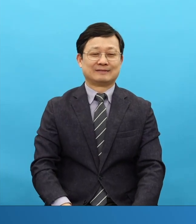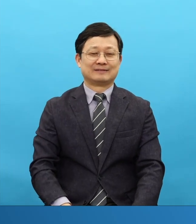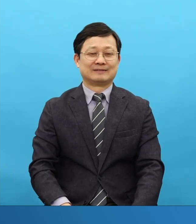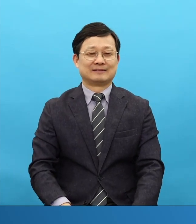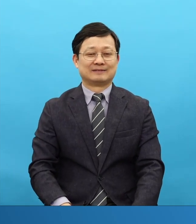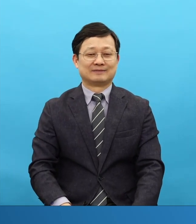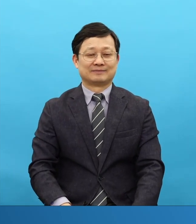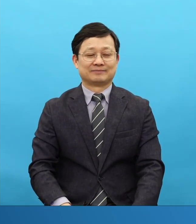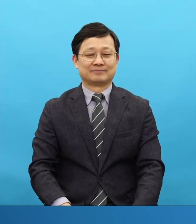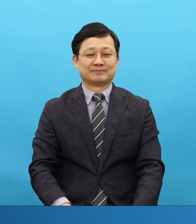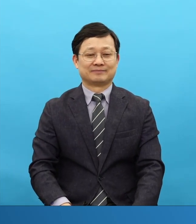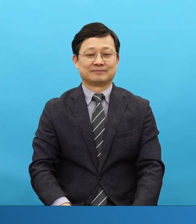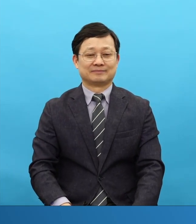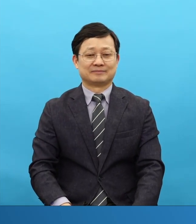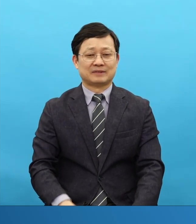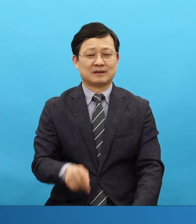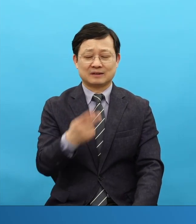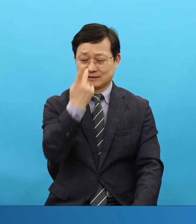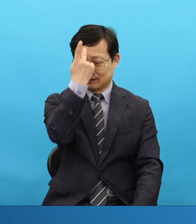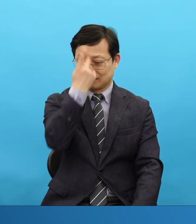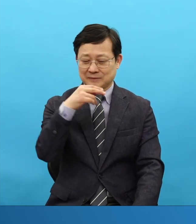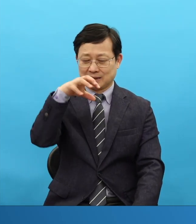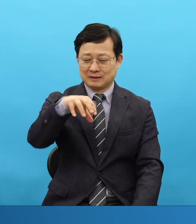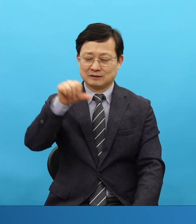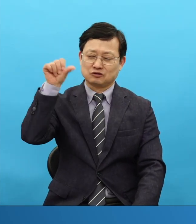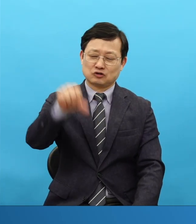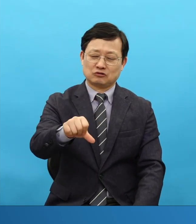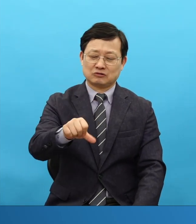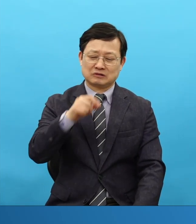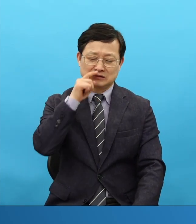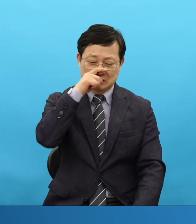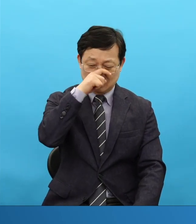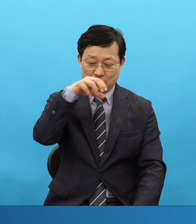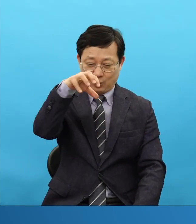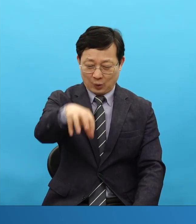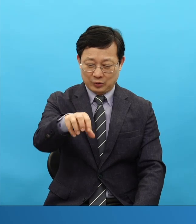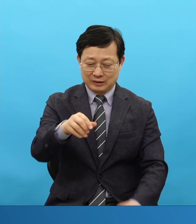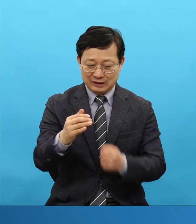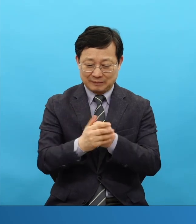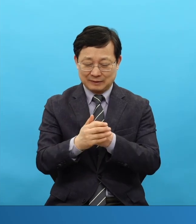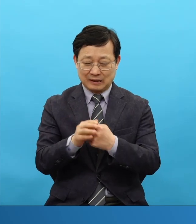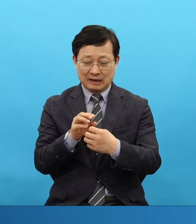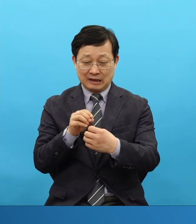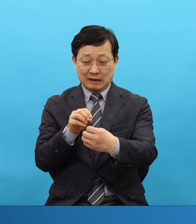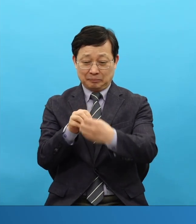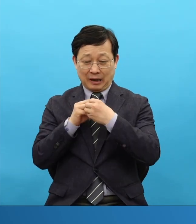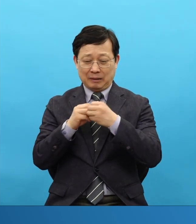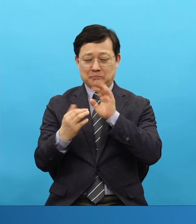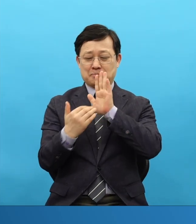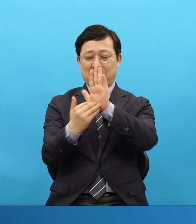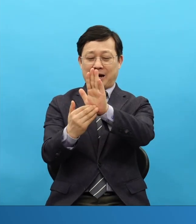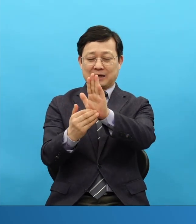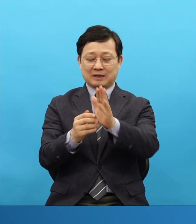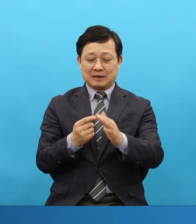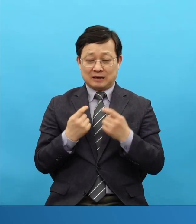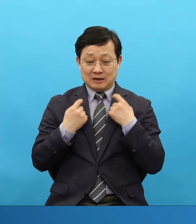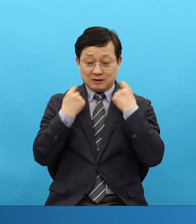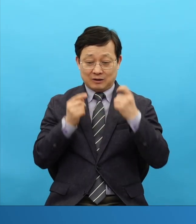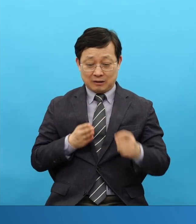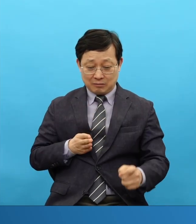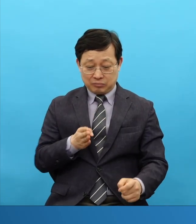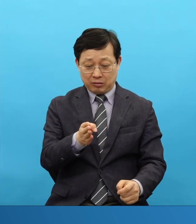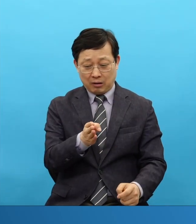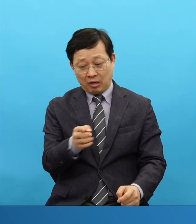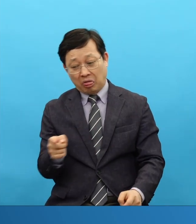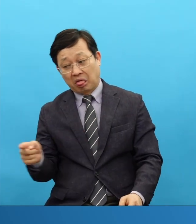through it, they would go around it. 그 정도로 저주받은 나라로 생각을 한 거예요. To that extent, they thought the land was cursed. 그럼 얼마나 힘들겠어 돌아서 딴